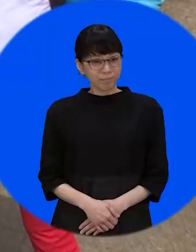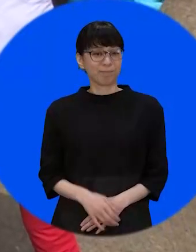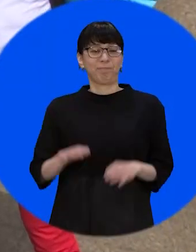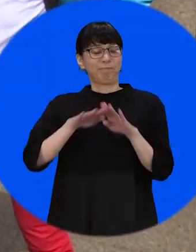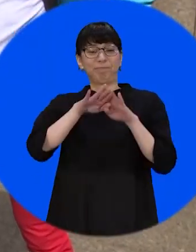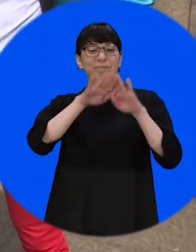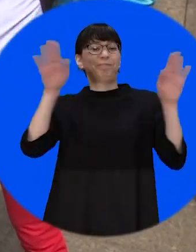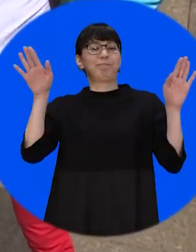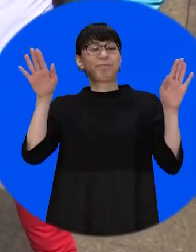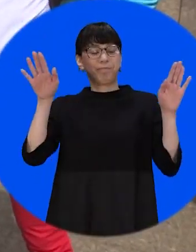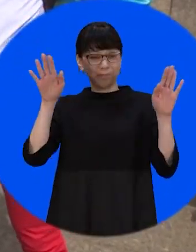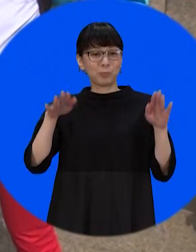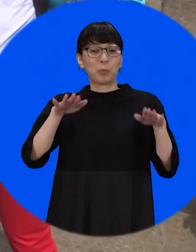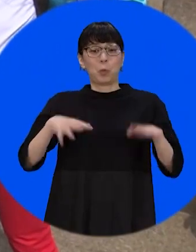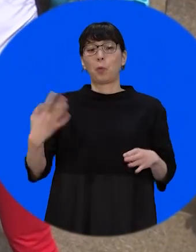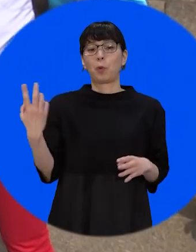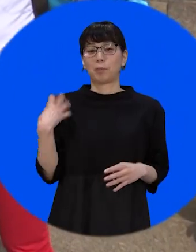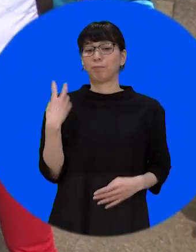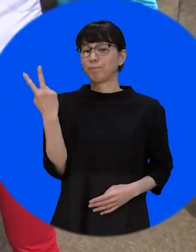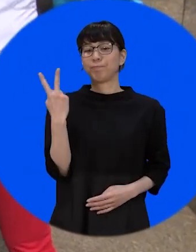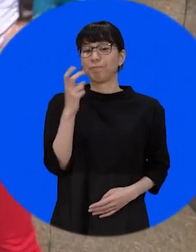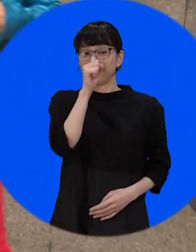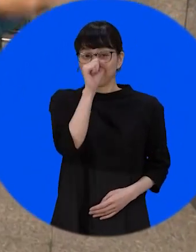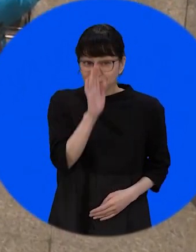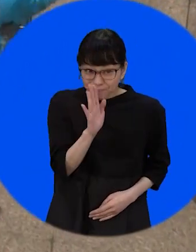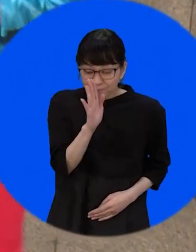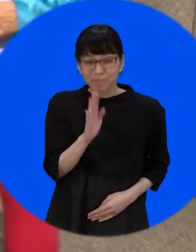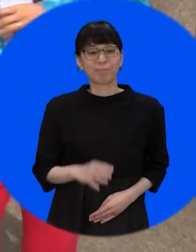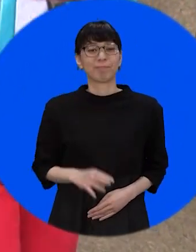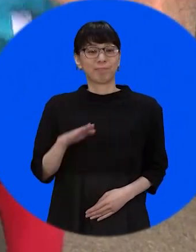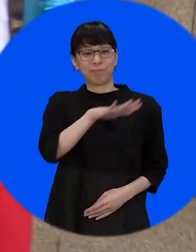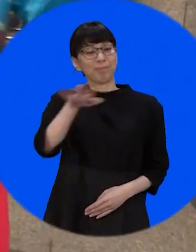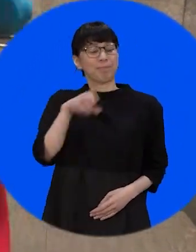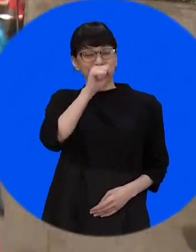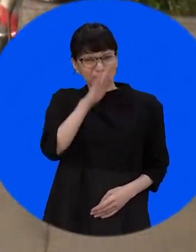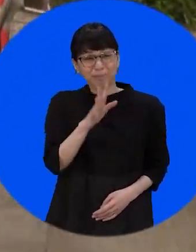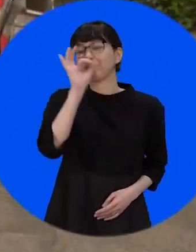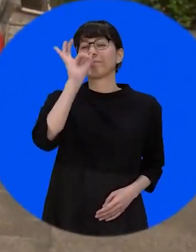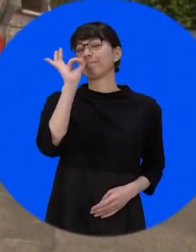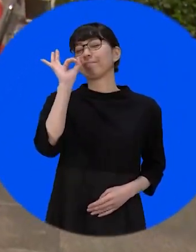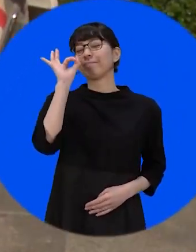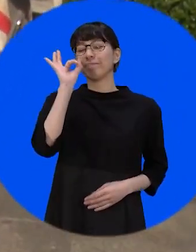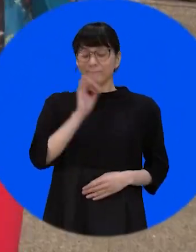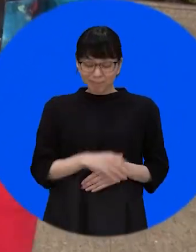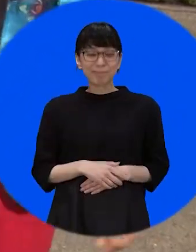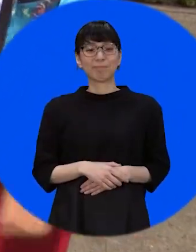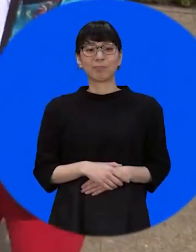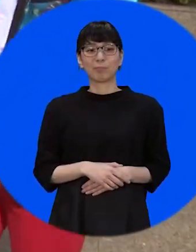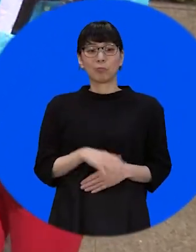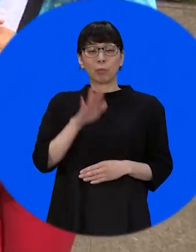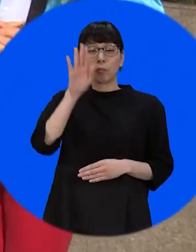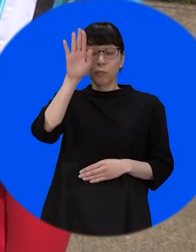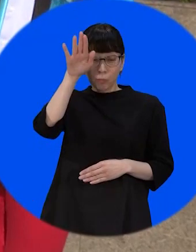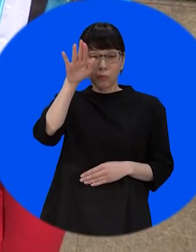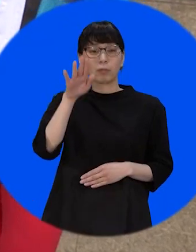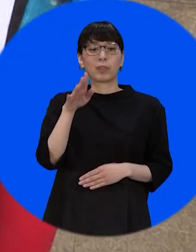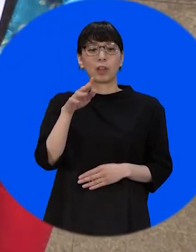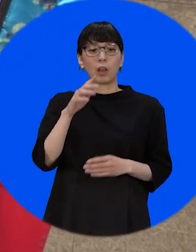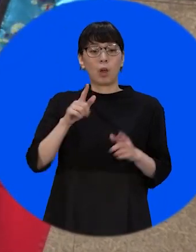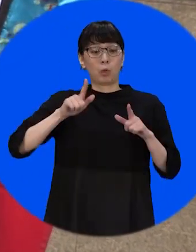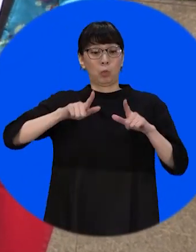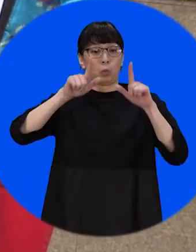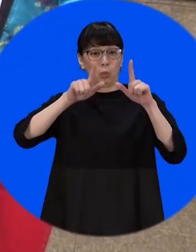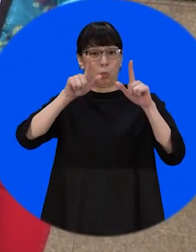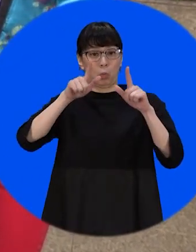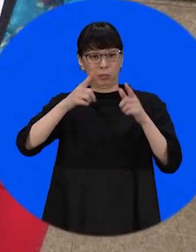さあ始まりました、杉並スタイル。今回担当するのは次男坊主です。お願いします。 皆さんよろしく。オッケーオッケーオッケ ー。近い将来ですね、東京